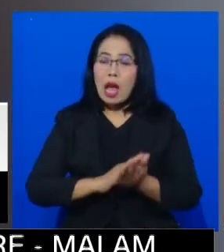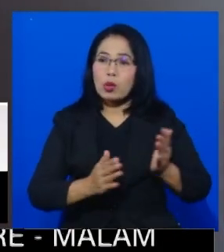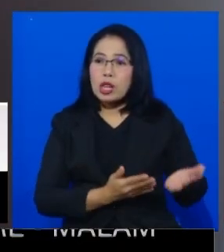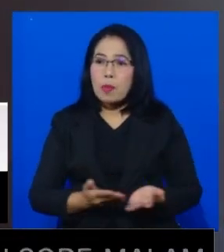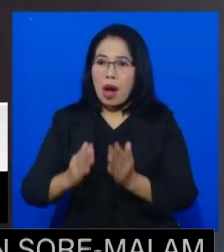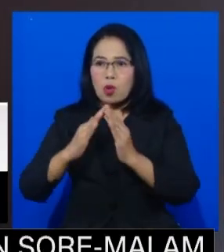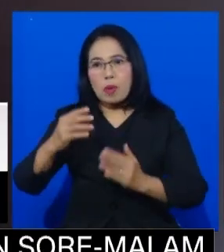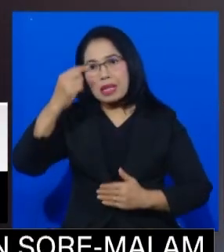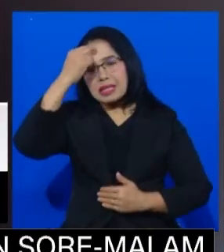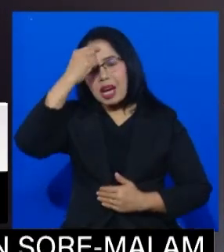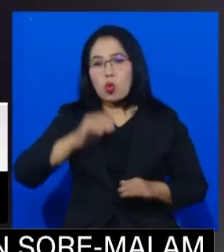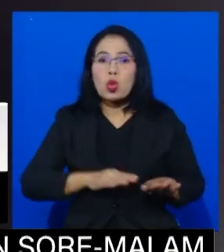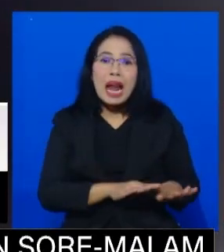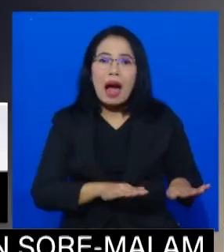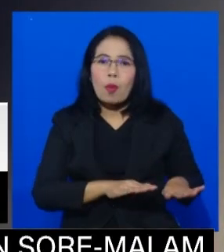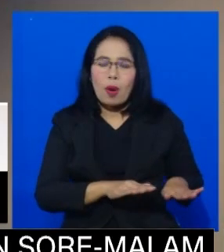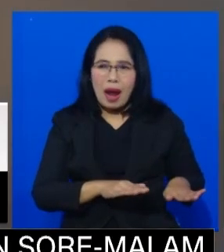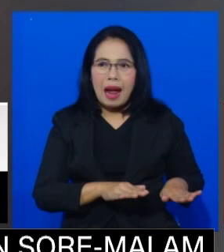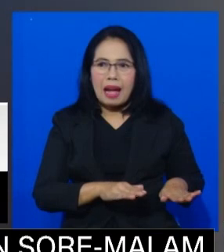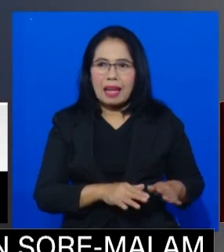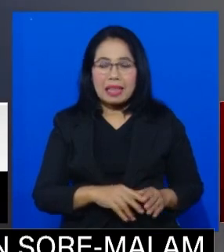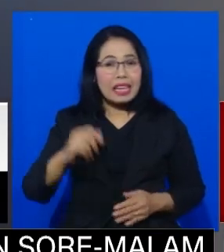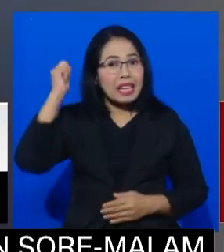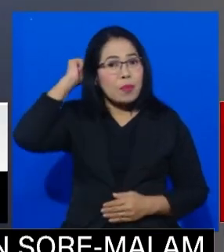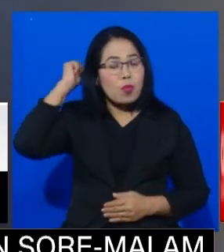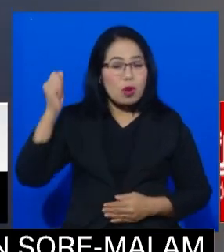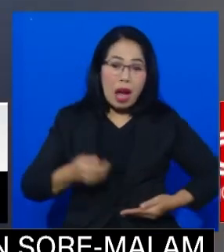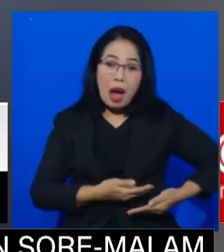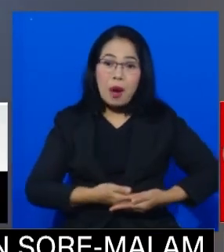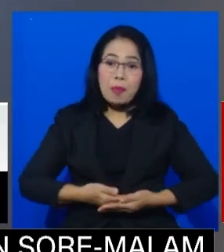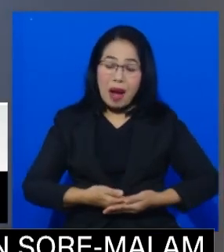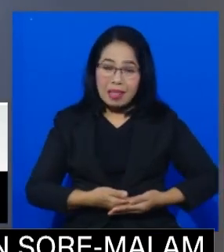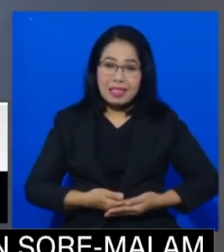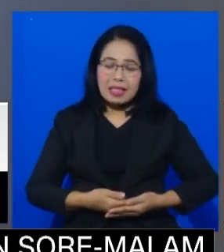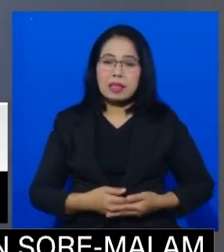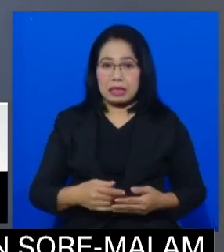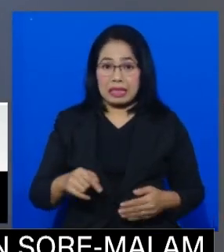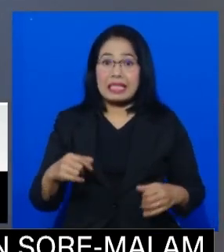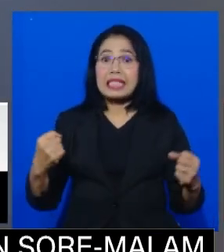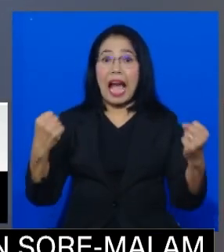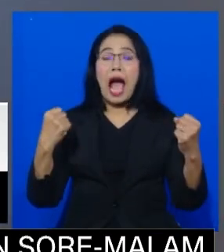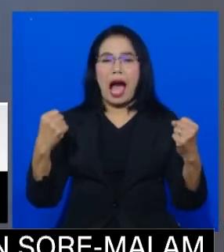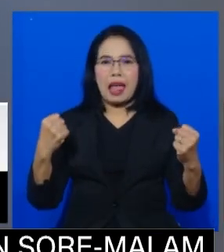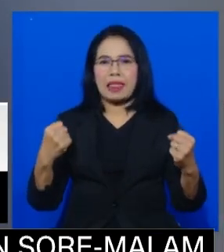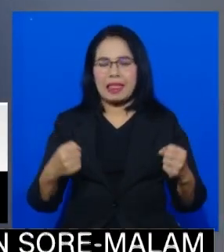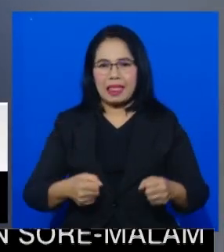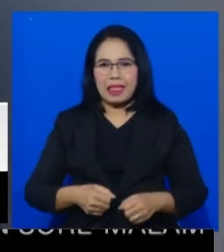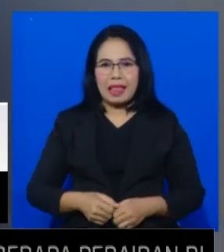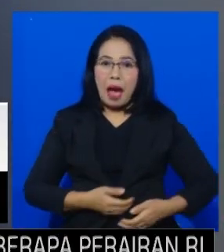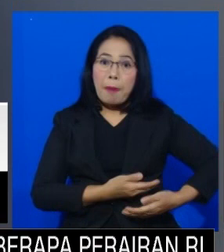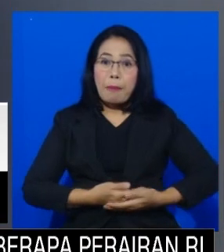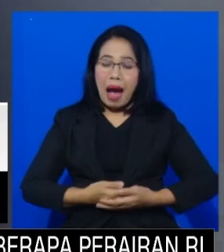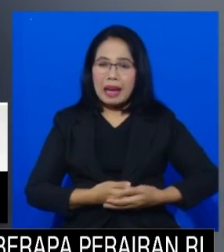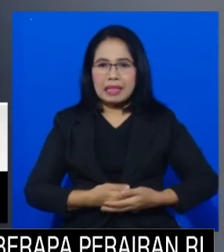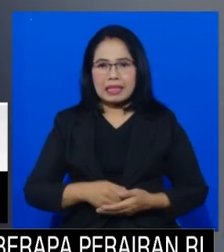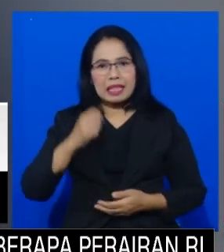untuk mendapatkan perawatan. Ibu dan anak yang lahir di pesawat itu disebut dalam keadaan sehat, dan bayi perempuan yang dilahirkan diberi